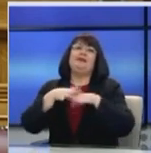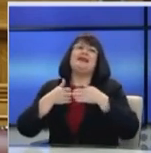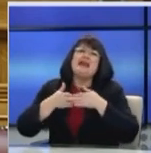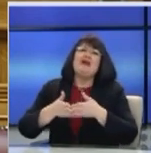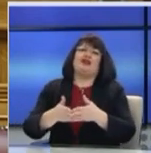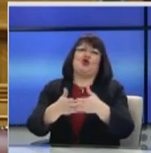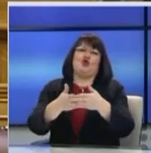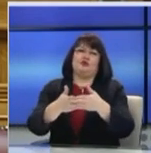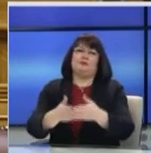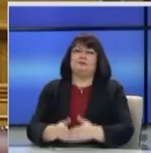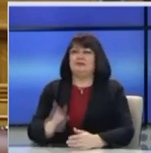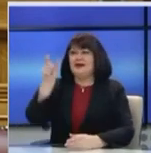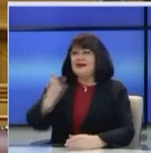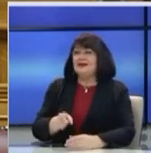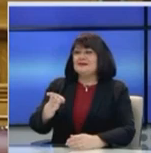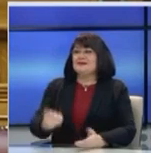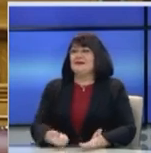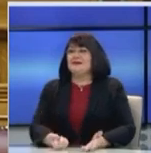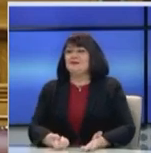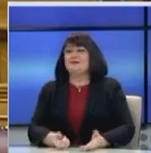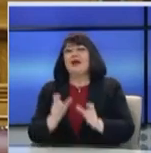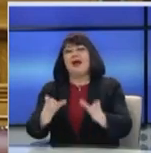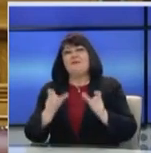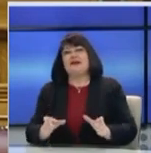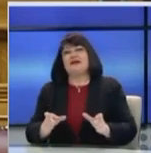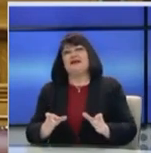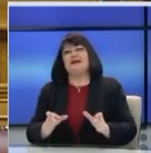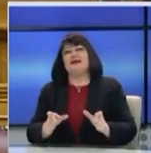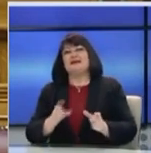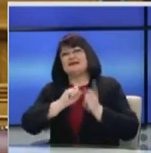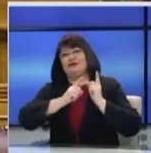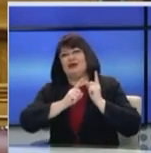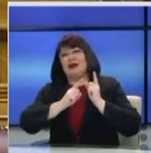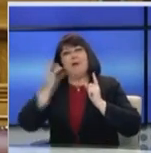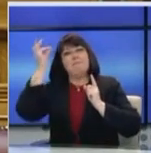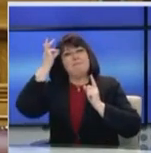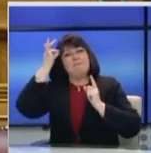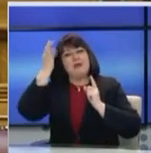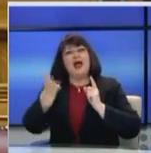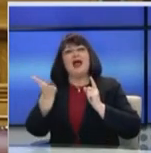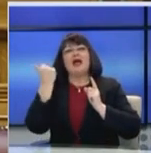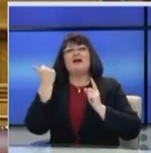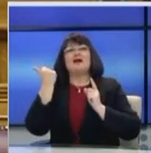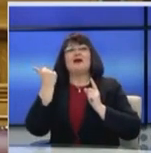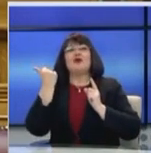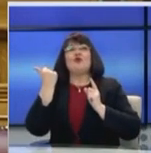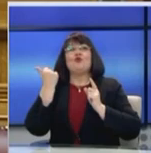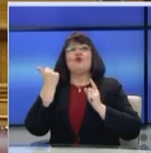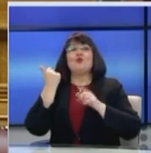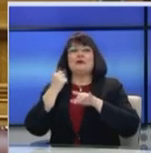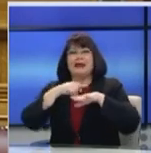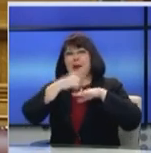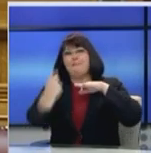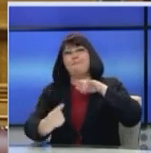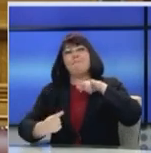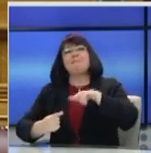ναυτικού. Εσείς, κύριε Τσίπρα, όχι αμυντική συμφωνία με τη Γαλλία δεν μας φέρατε. Ούτε καν ανταλλακτικά για τα μοιράζ δεν είχατε